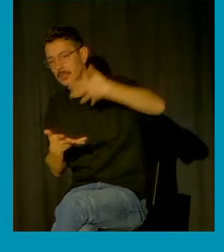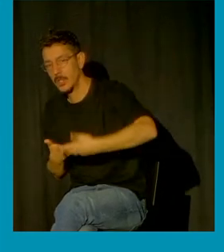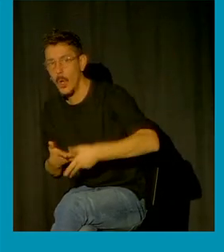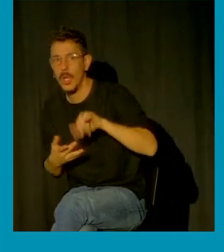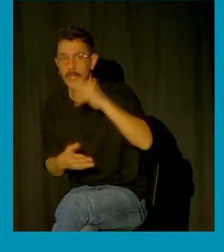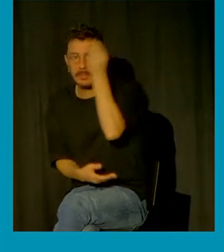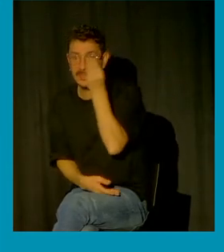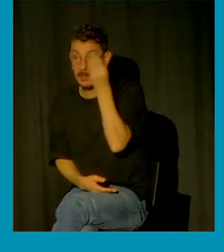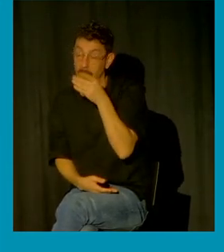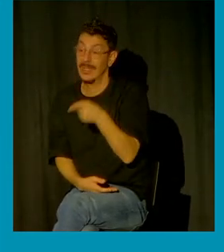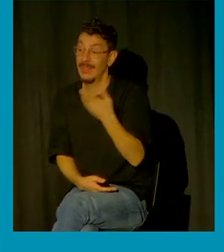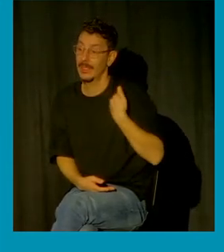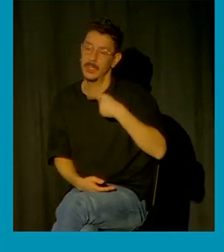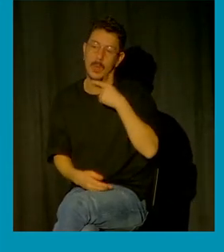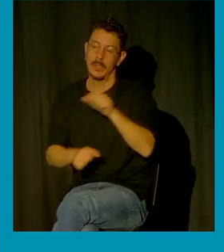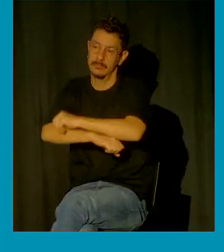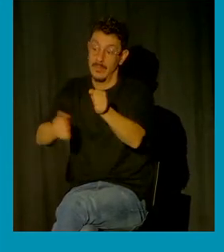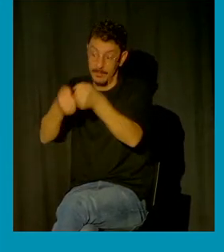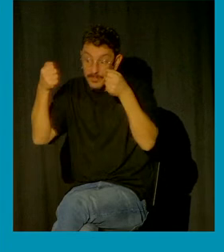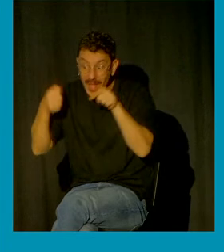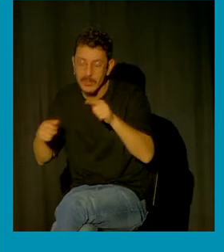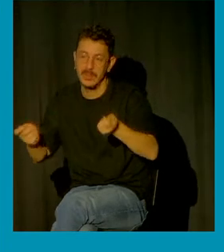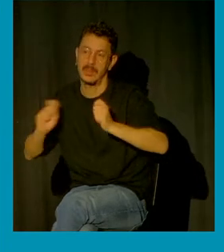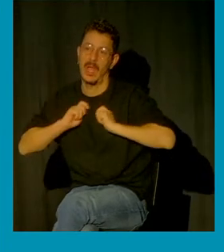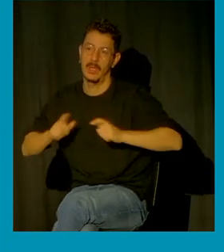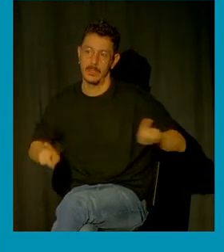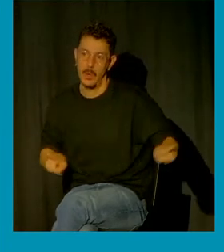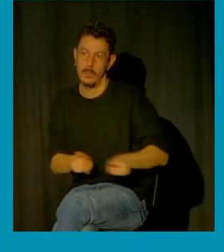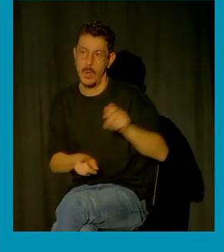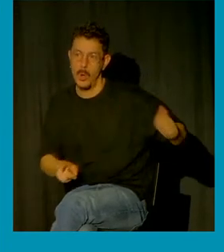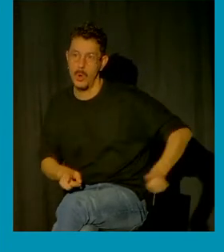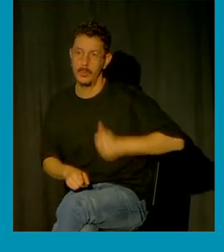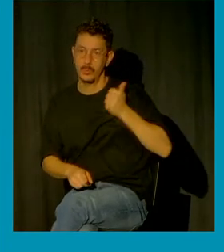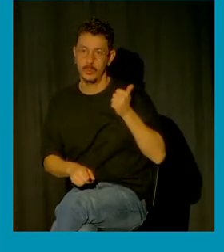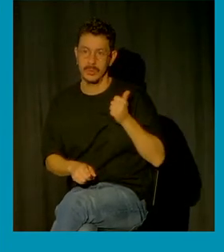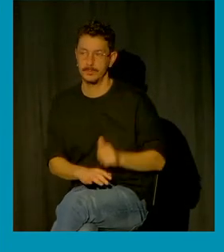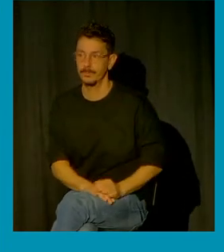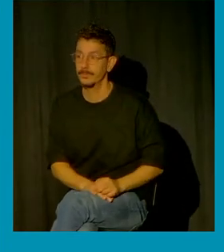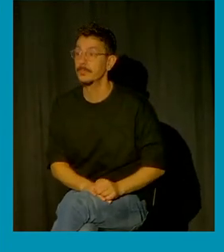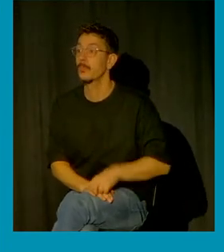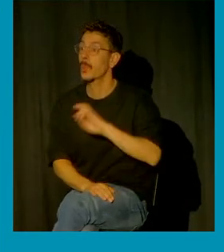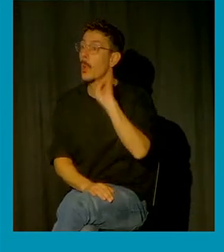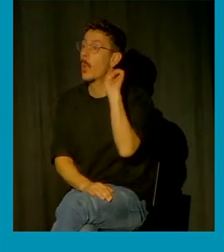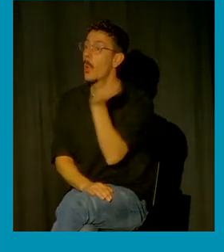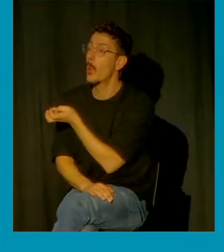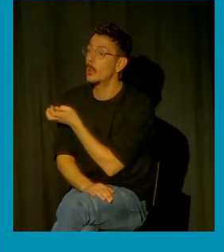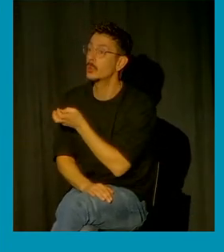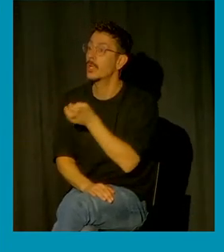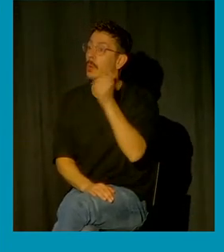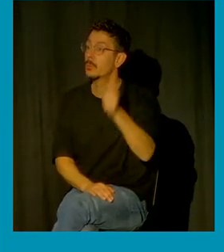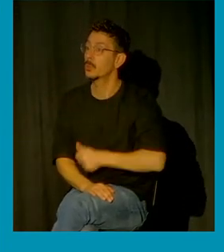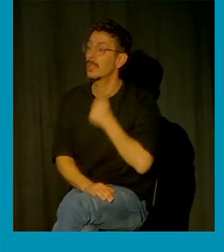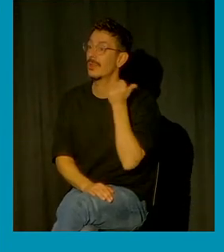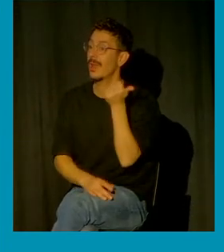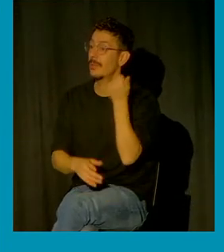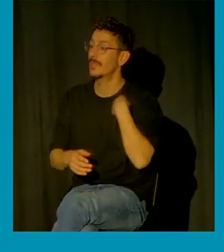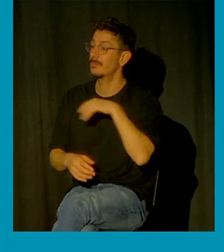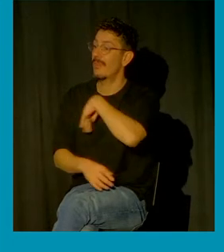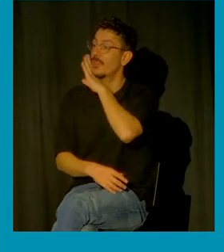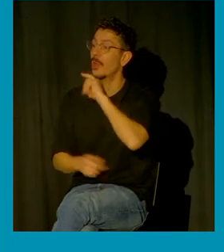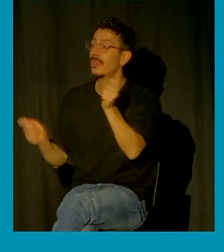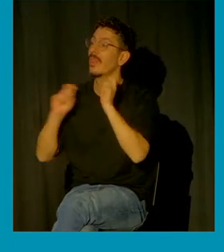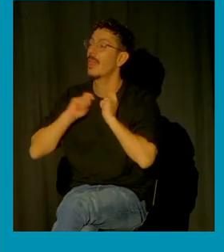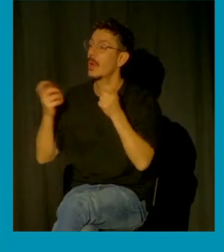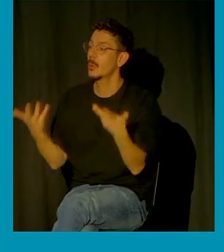'oportunitat quina altra d'alguna manera oportunitat generen aquestes violències una llarga